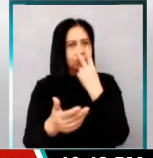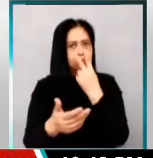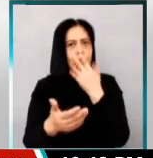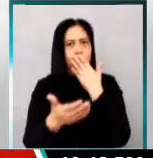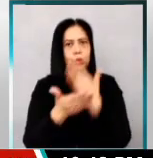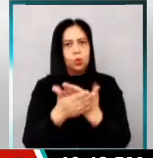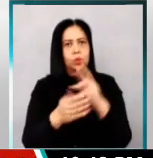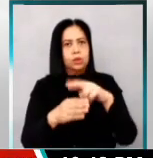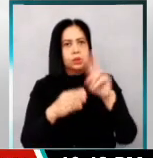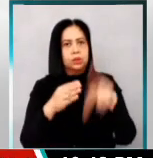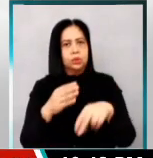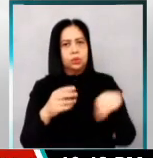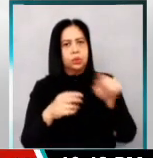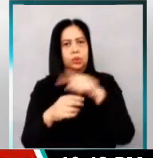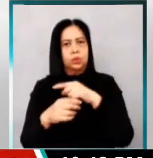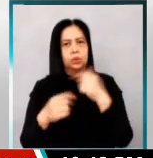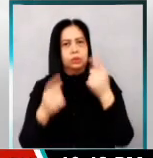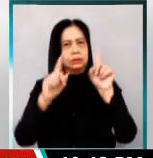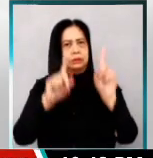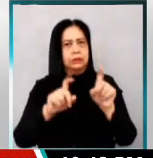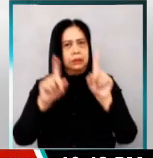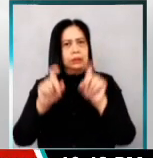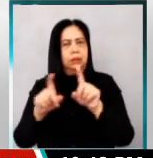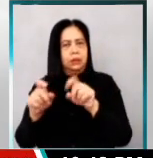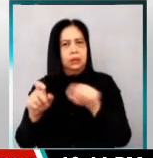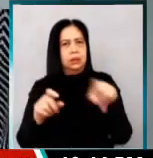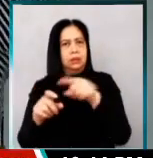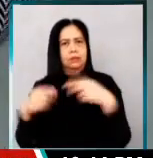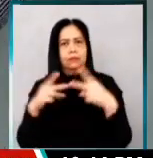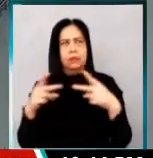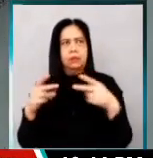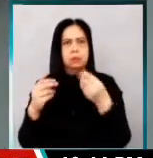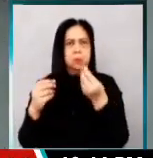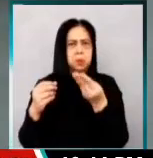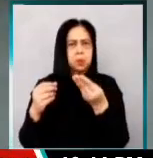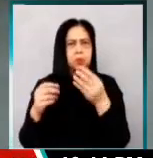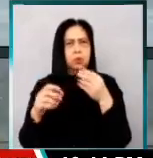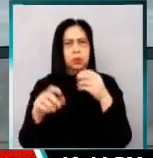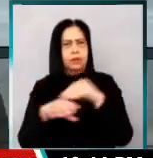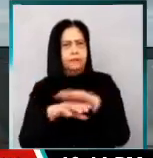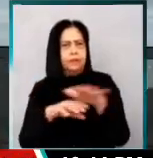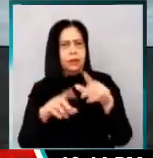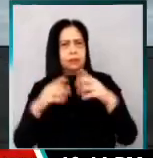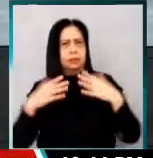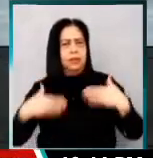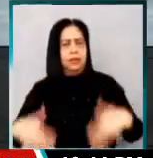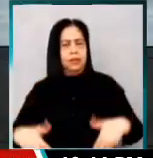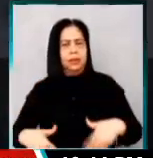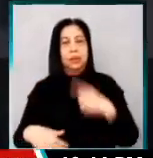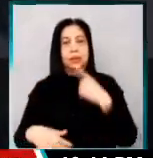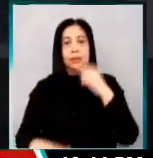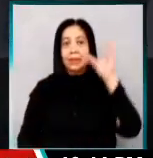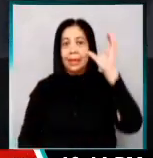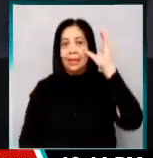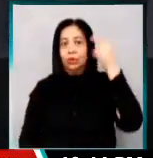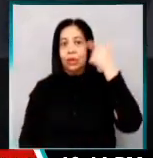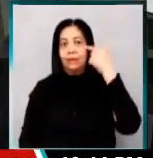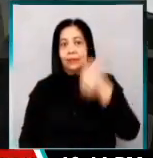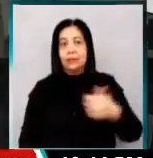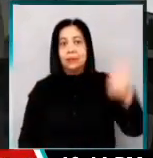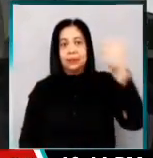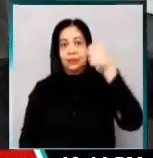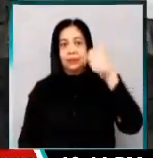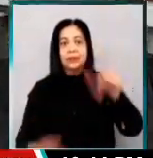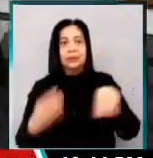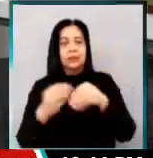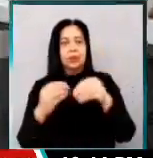mga trials. Nakita natin napaka-very minimum po yung mga adverse effects. Sabi pa ni Vaccine Czar Carlito Galvez Jr., madaragdagan ng hanggang